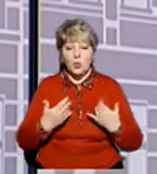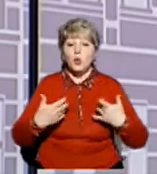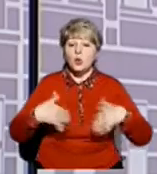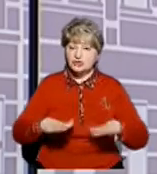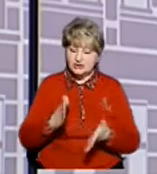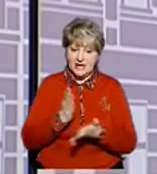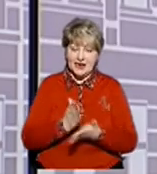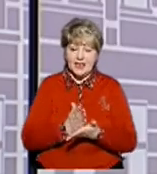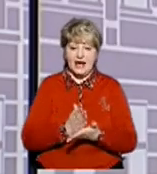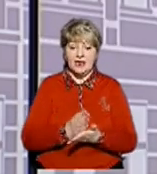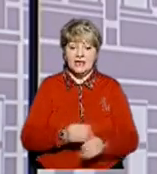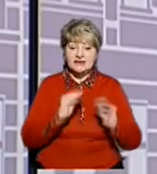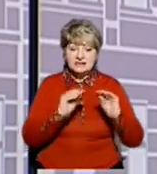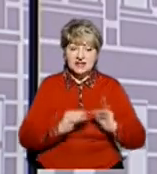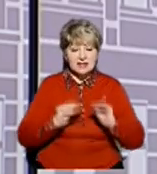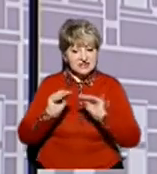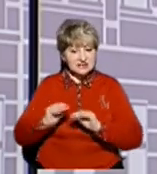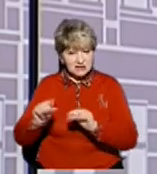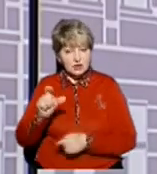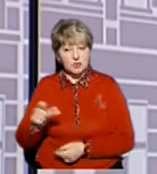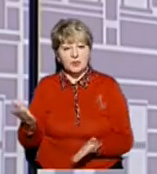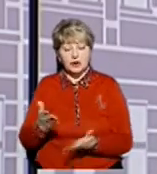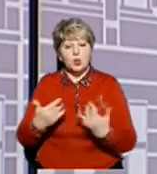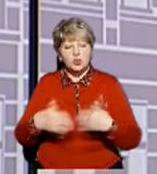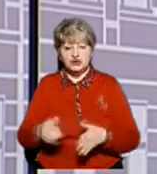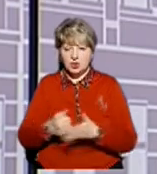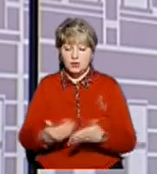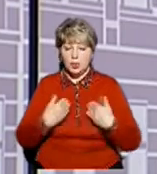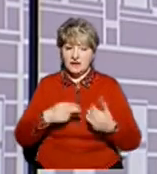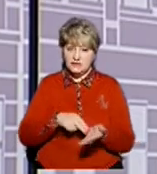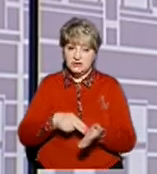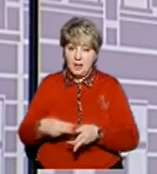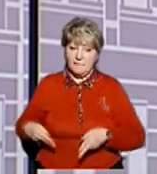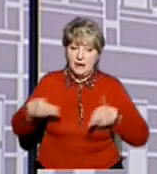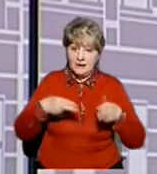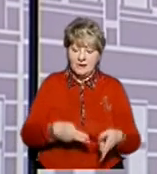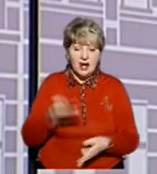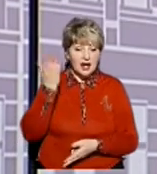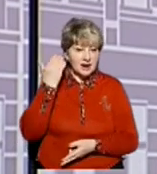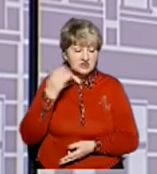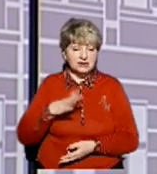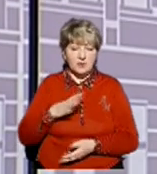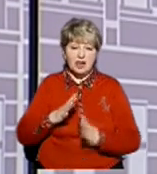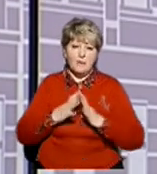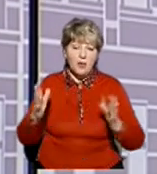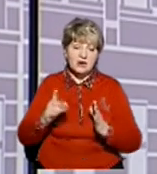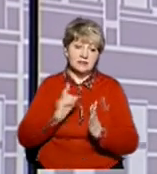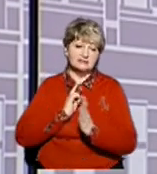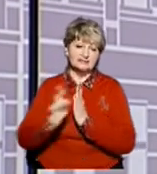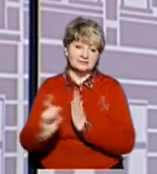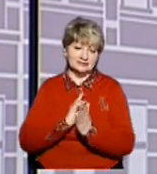Богу, статистика тих людей, які до нас заїхали. Наше місто спочатку було більш транзитним, але багато